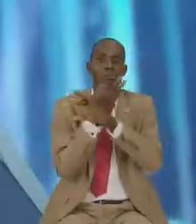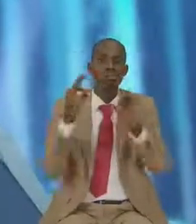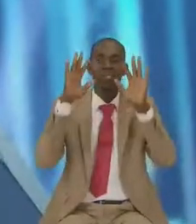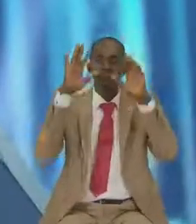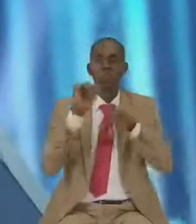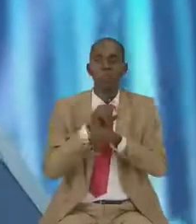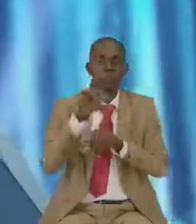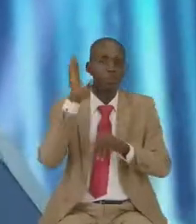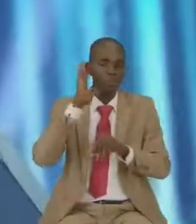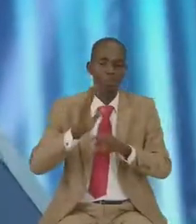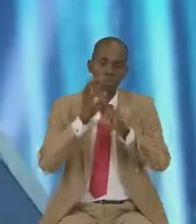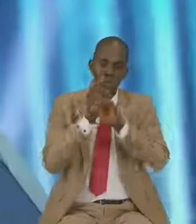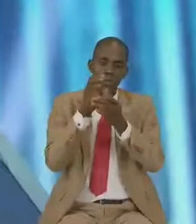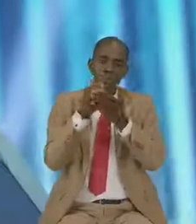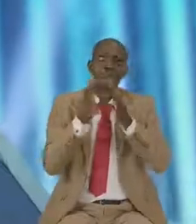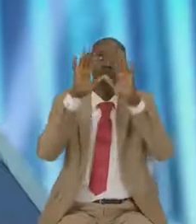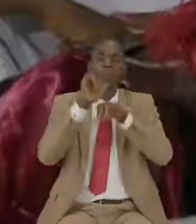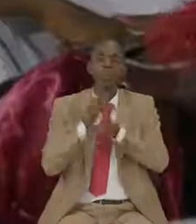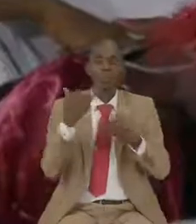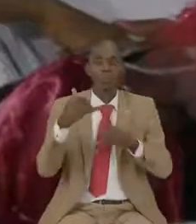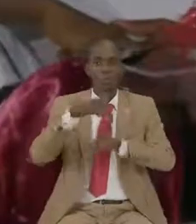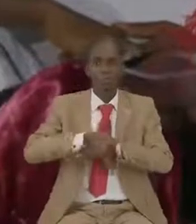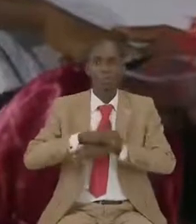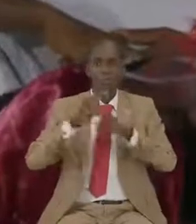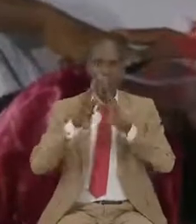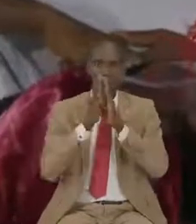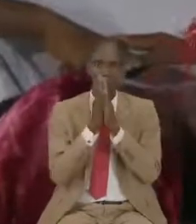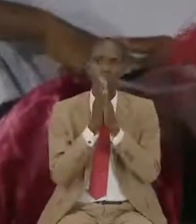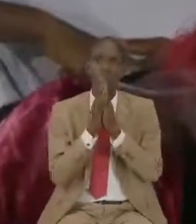offrir la bénédiction.